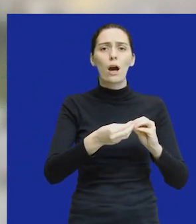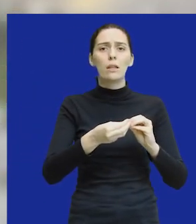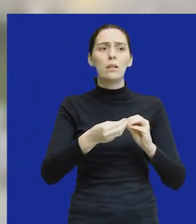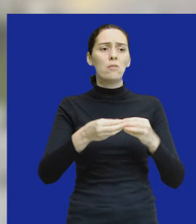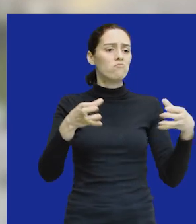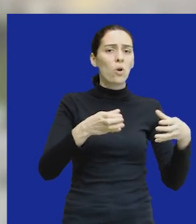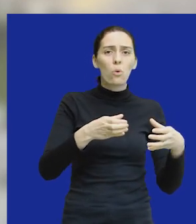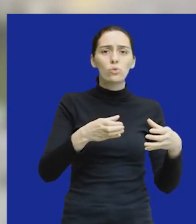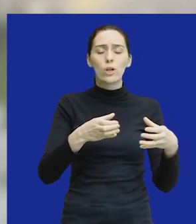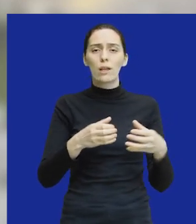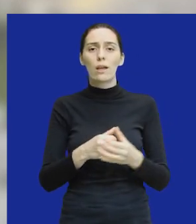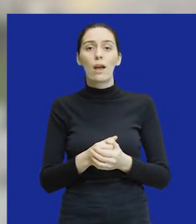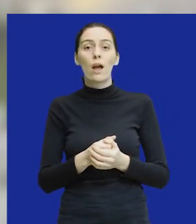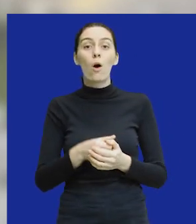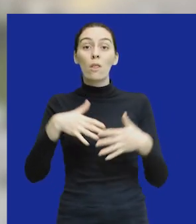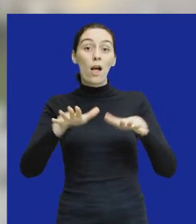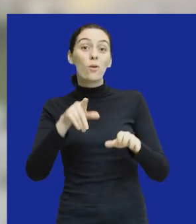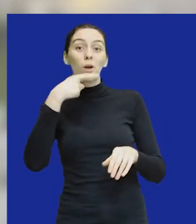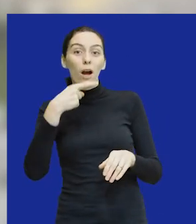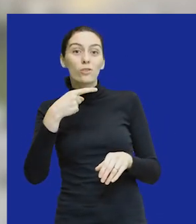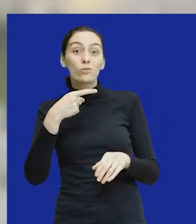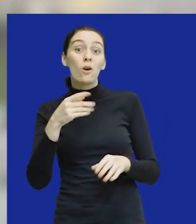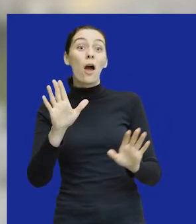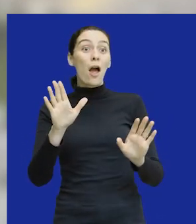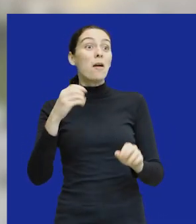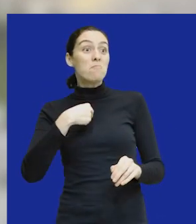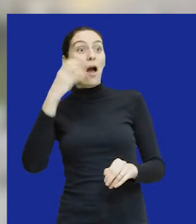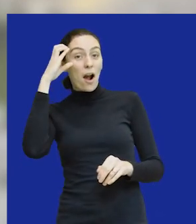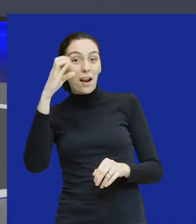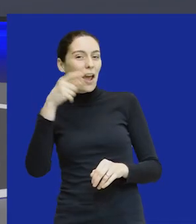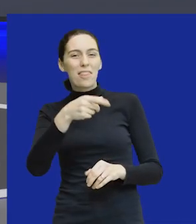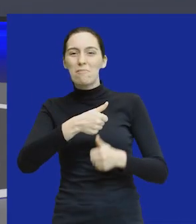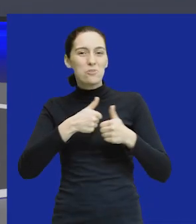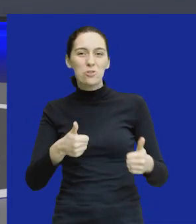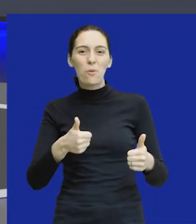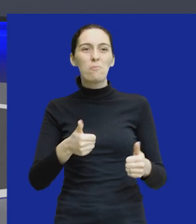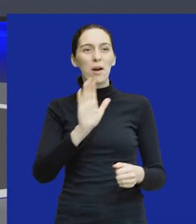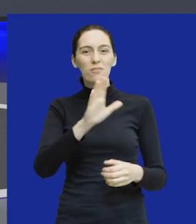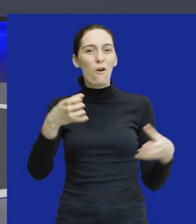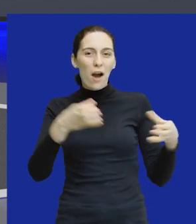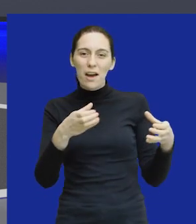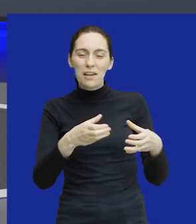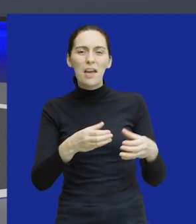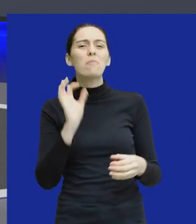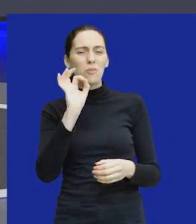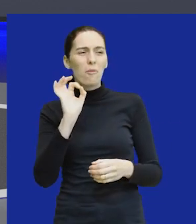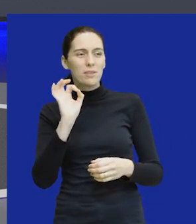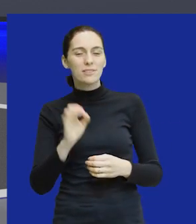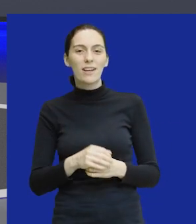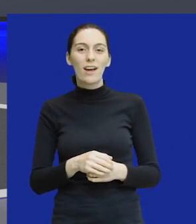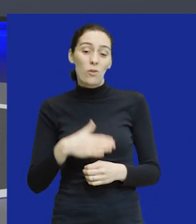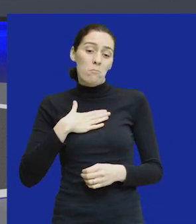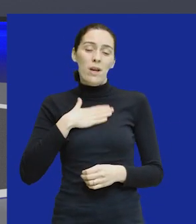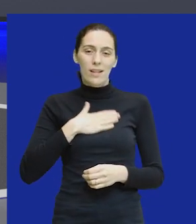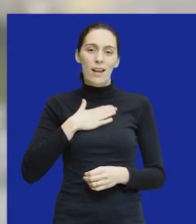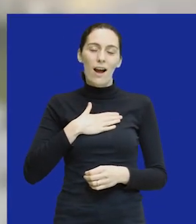u dućanu, na nekakvom druženju ili društvu, kad mi kažu, gledam te, super si ti, tvoja ekipa, s Nove